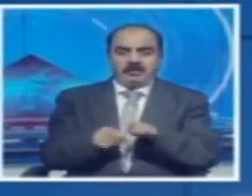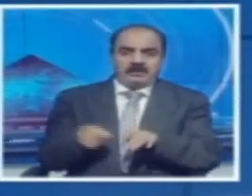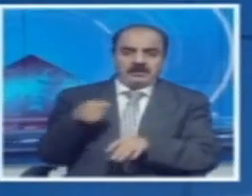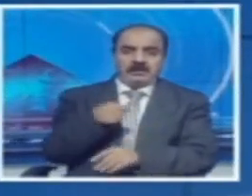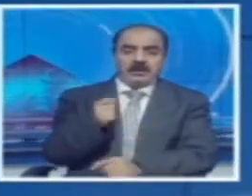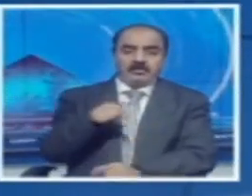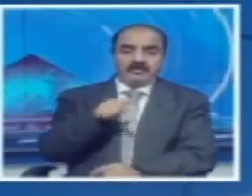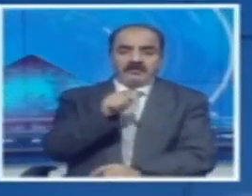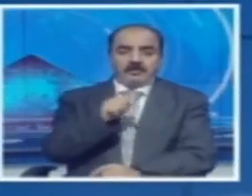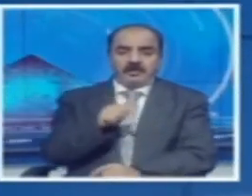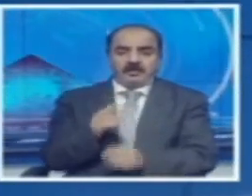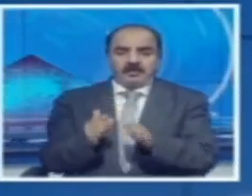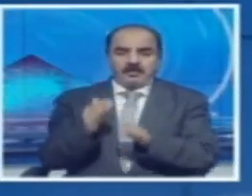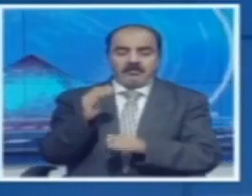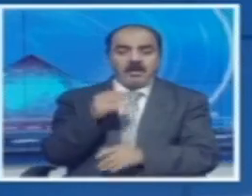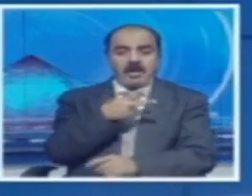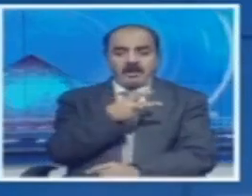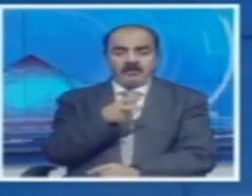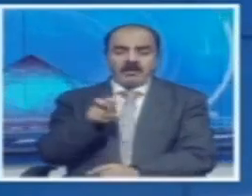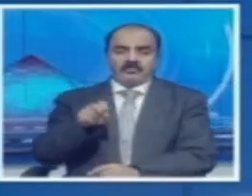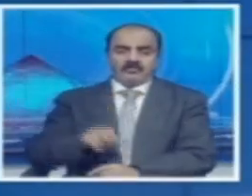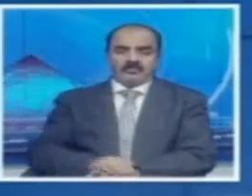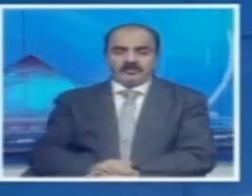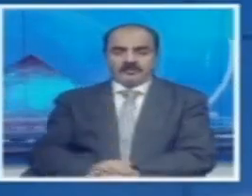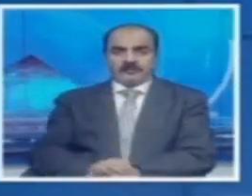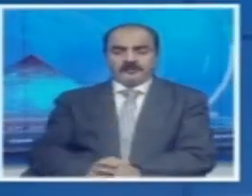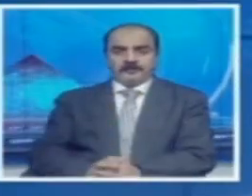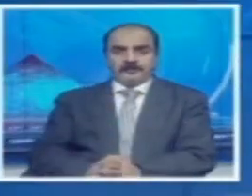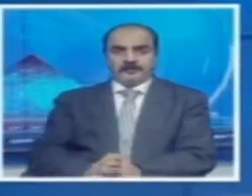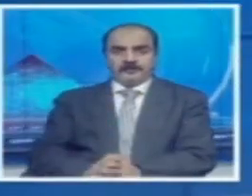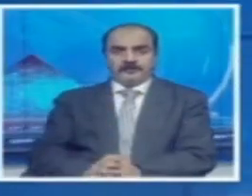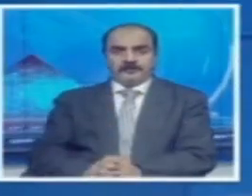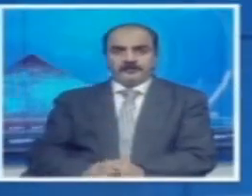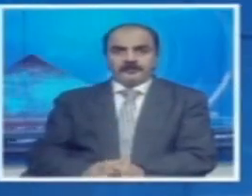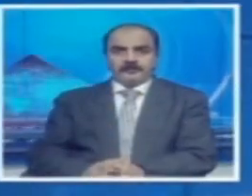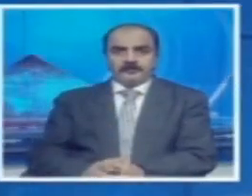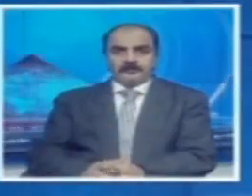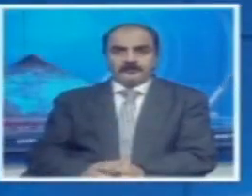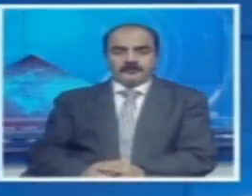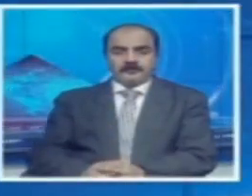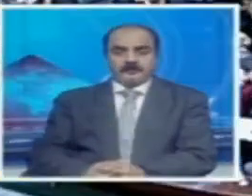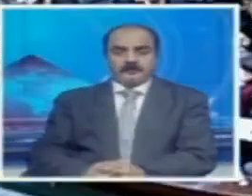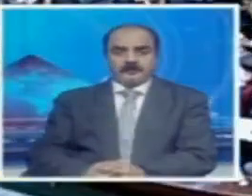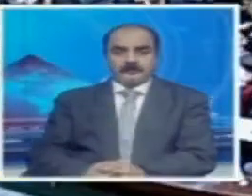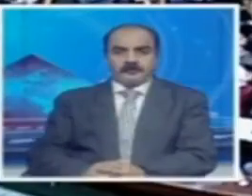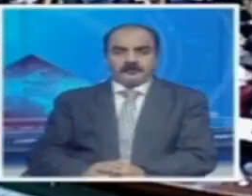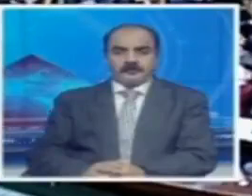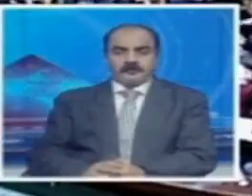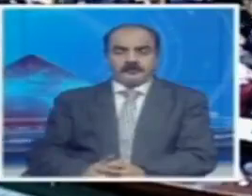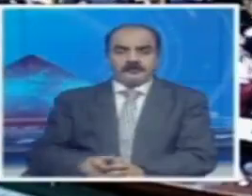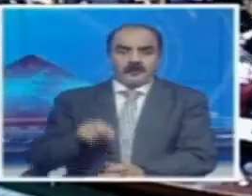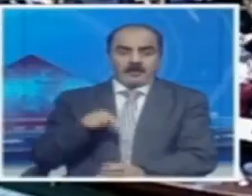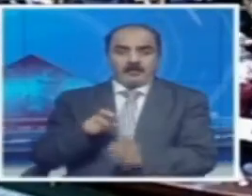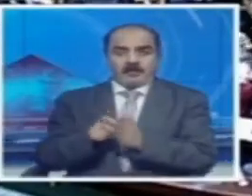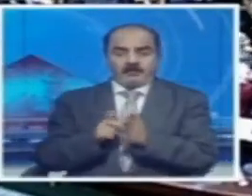من إنتاج القمح إلى 65% بحلول العام 2025. والآن